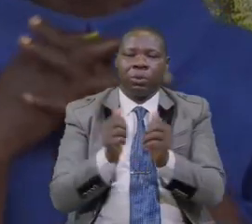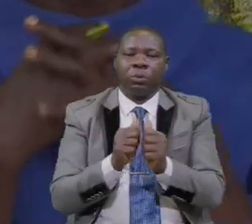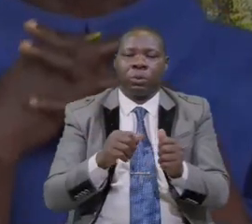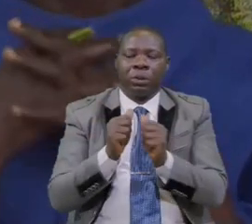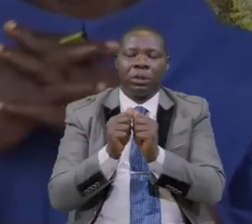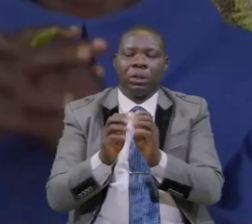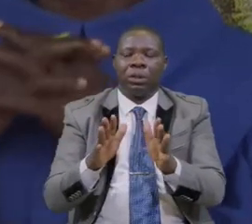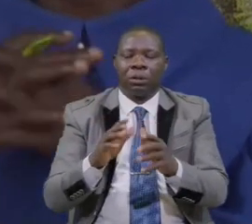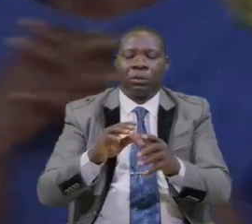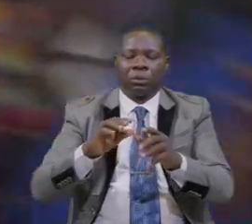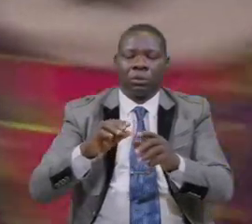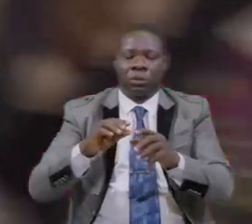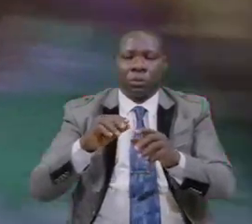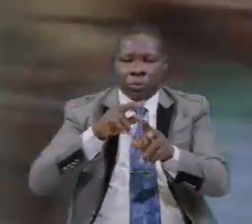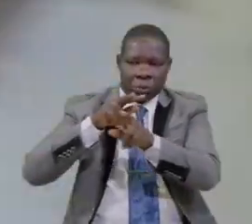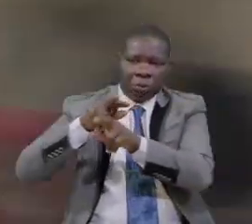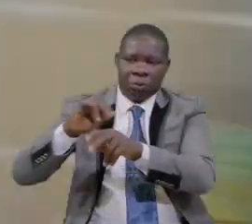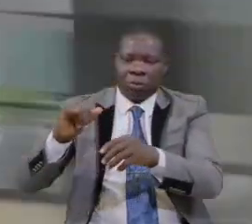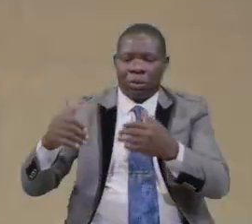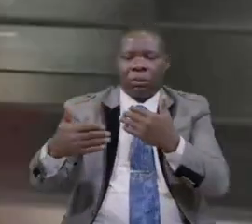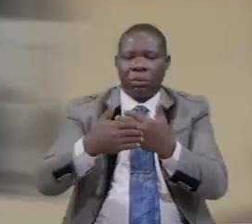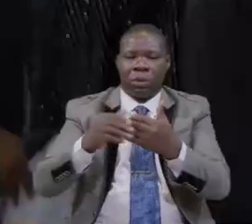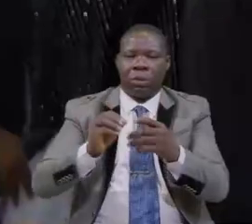sans regarder en arrière.